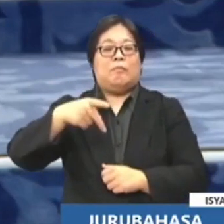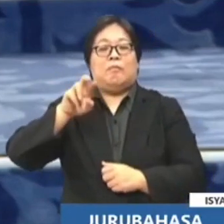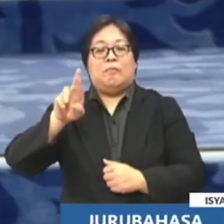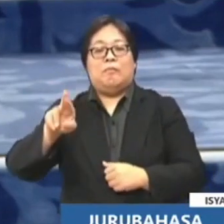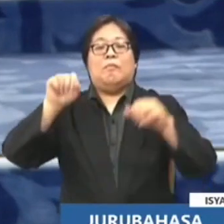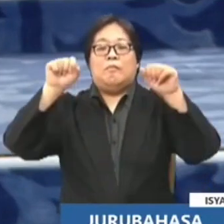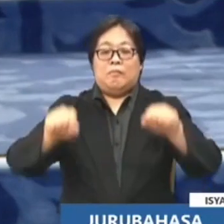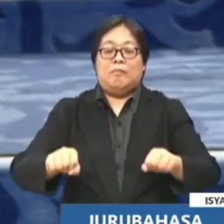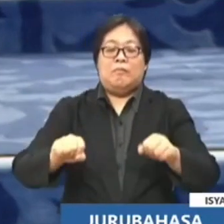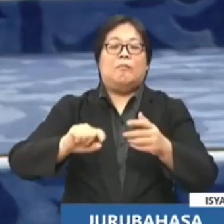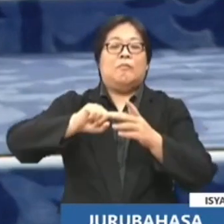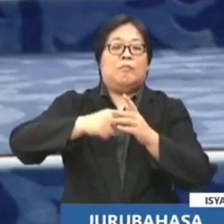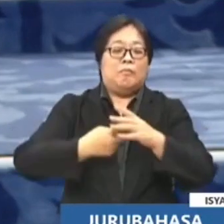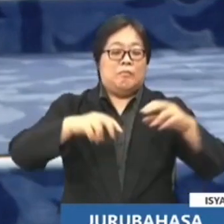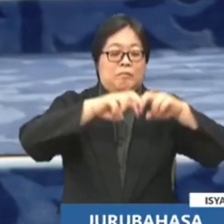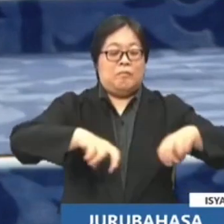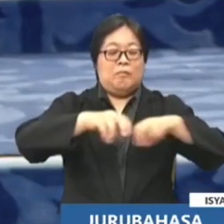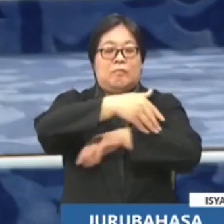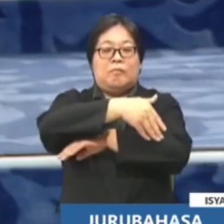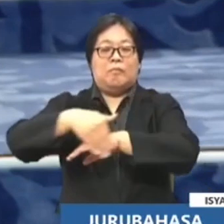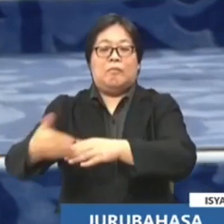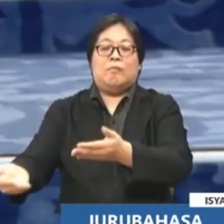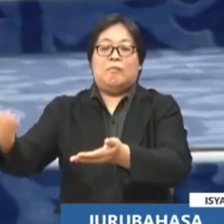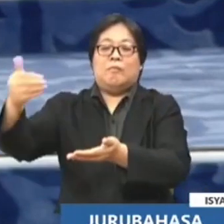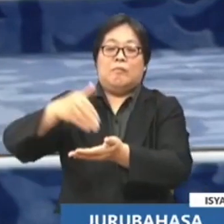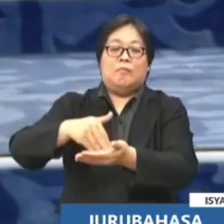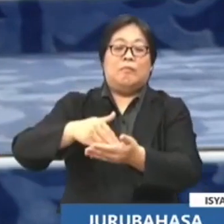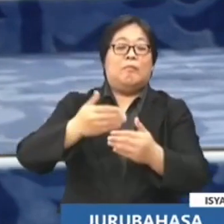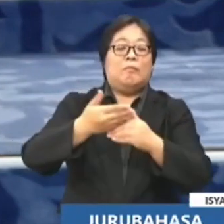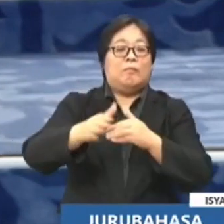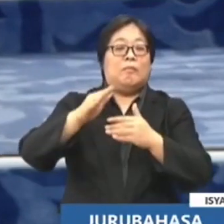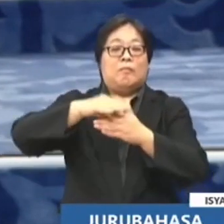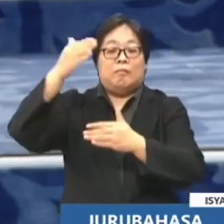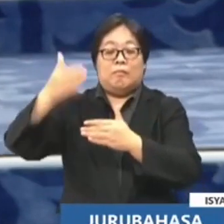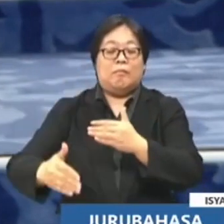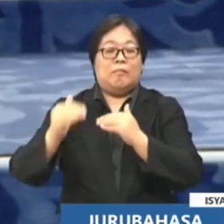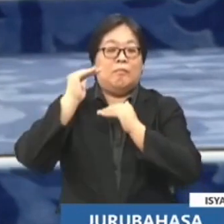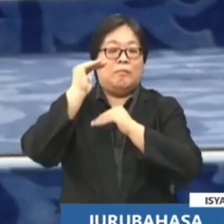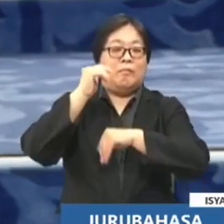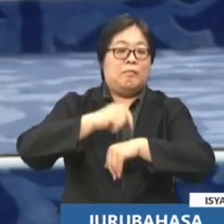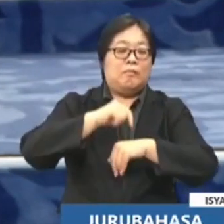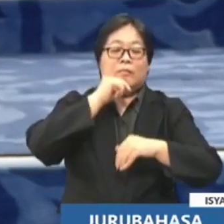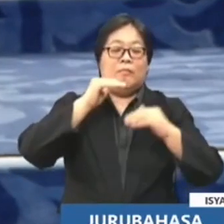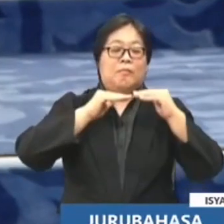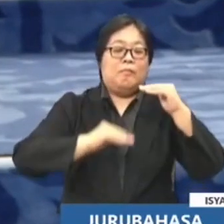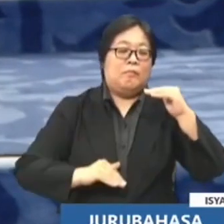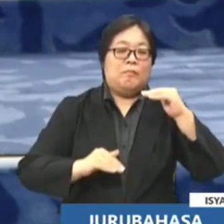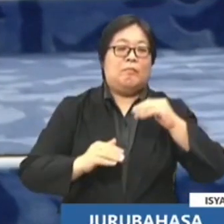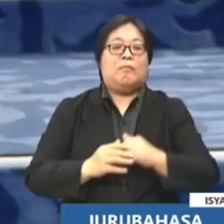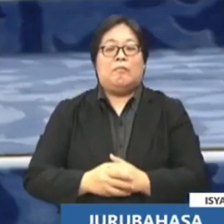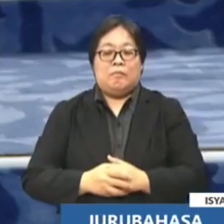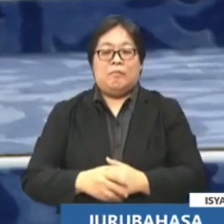boleh memudahkan urusan kajian sepadan smule setelah tamat tempoh ku tidak kurang